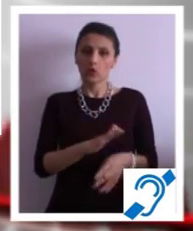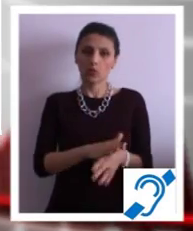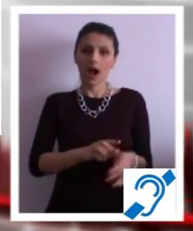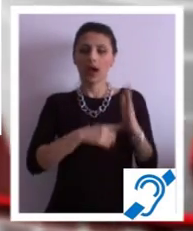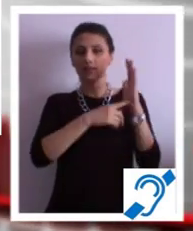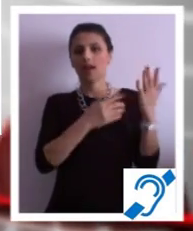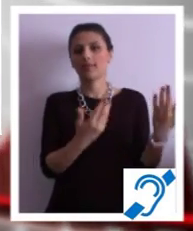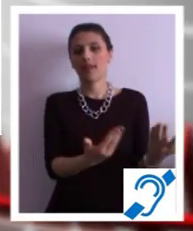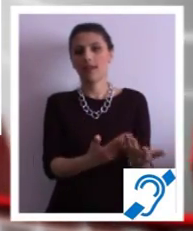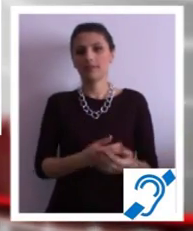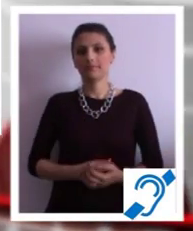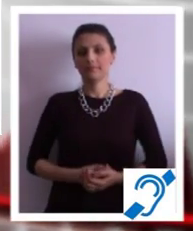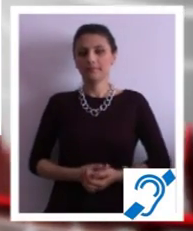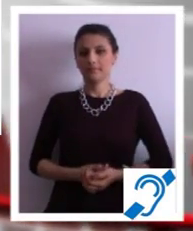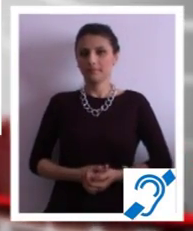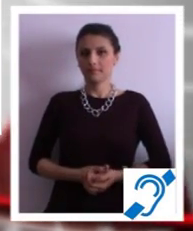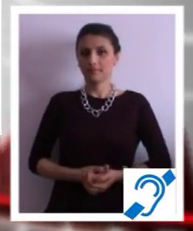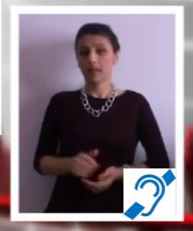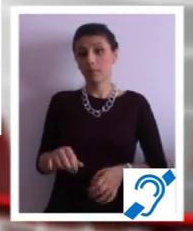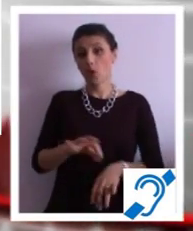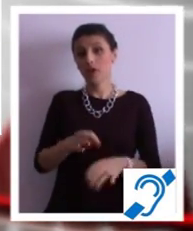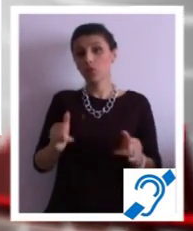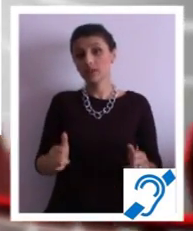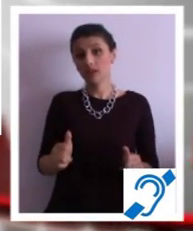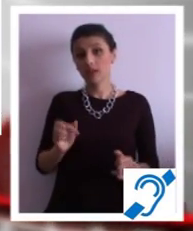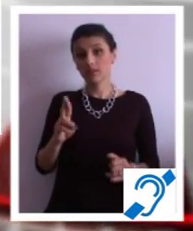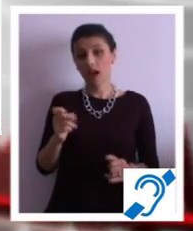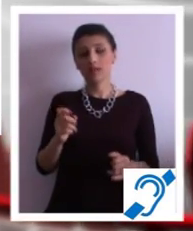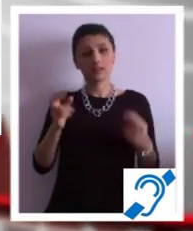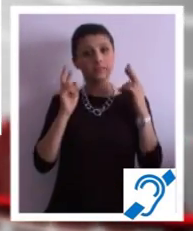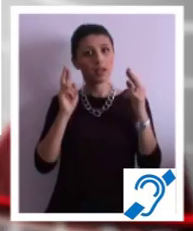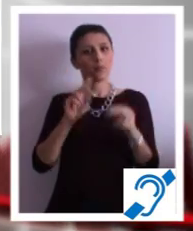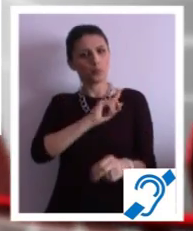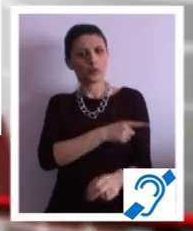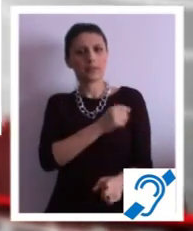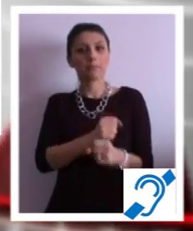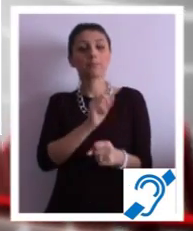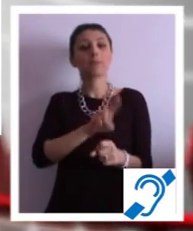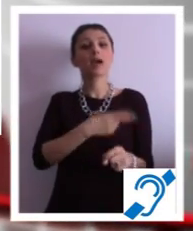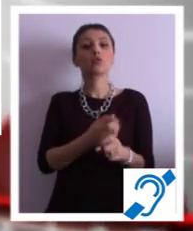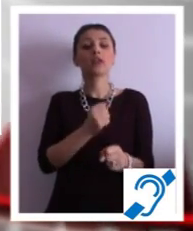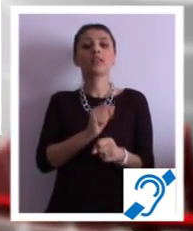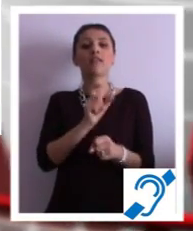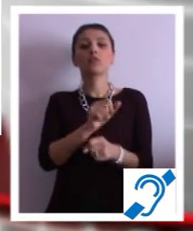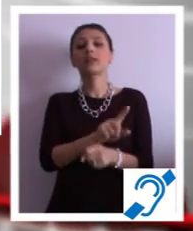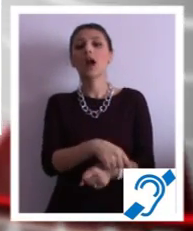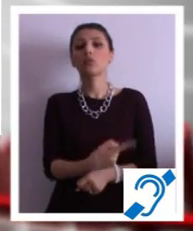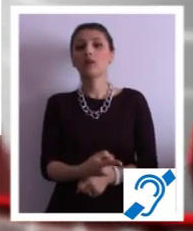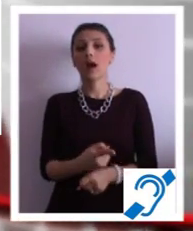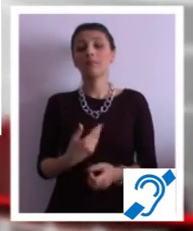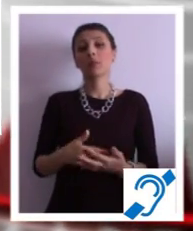ce am făcut în momentul ăsta. Dar cu siguranță putem mult mai mult decât am făcut o dată, ținând cont că